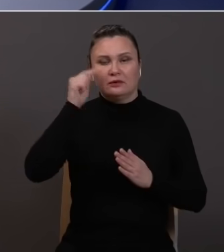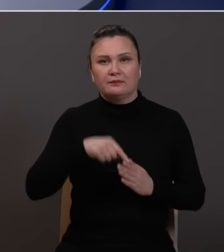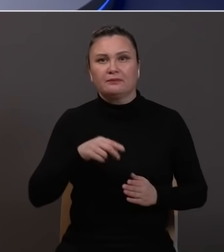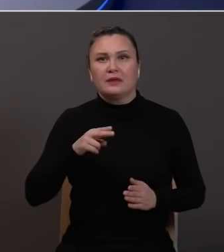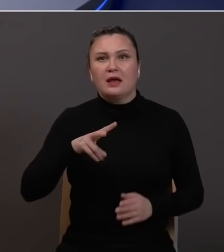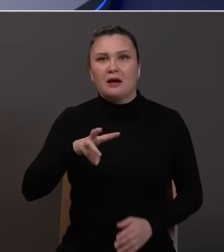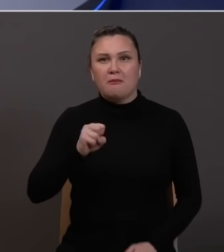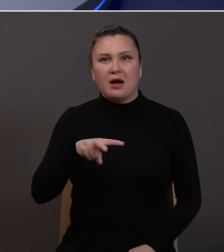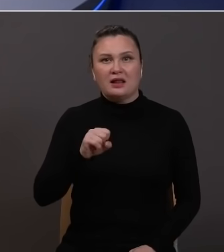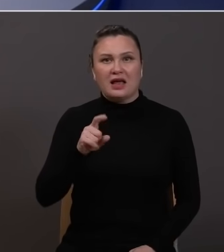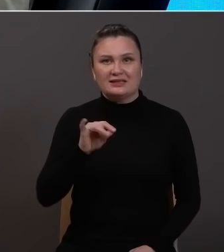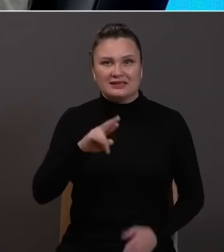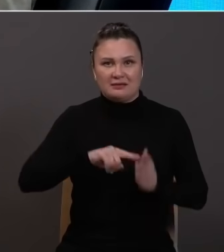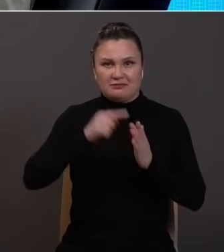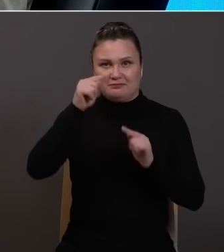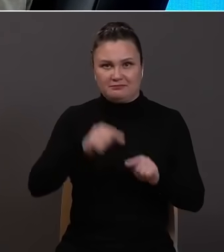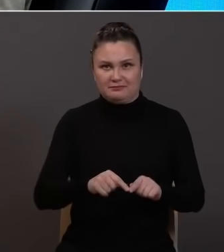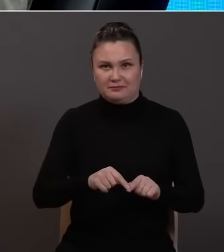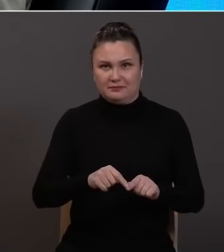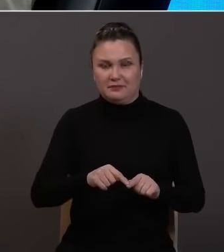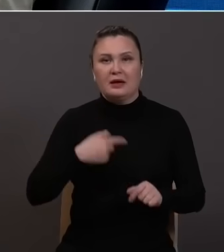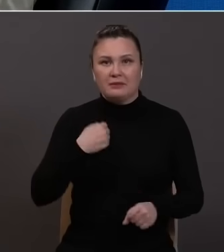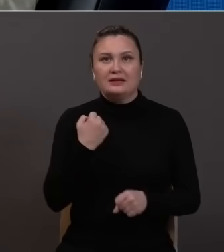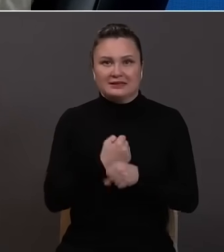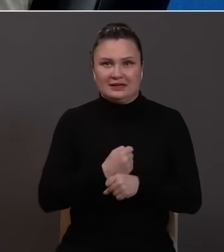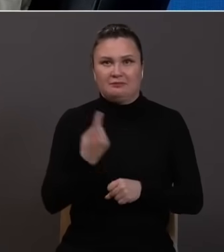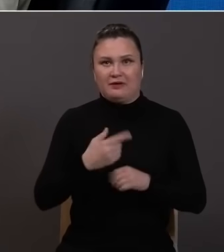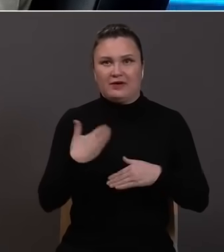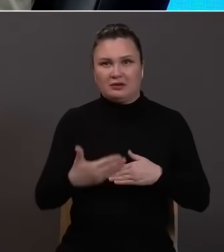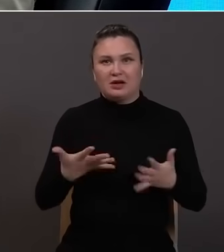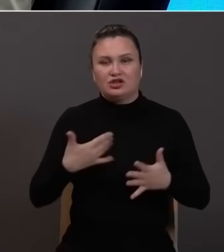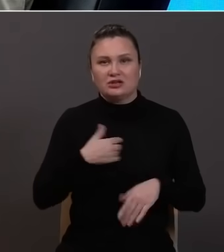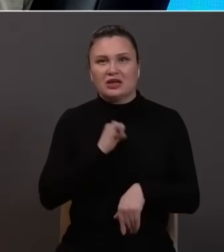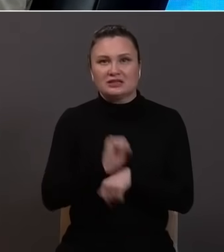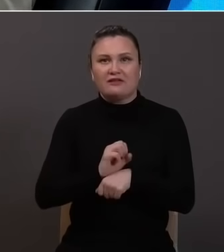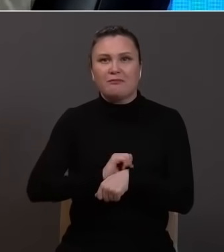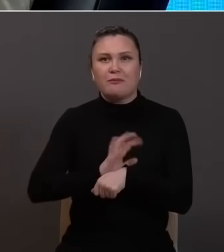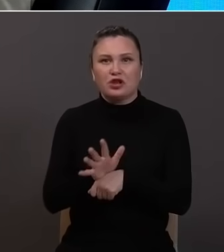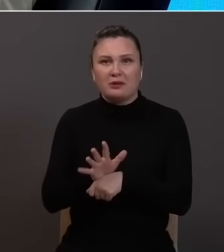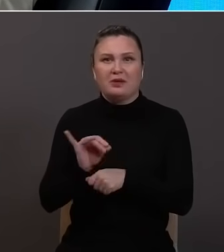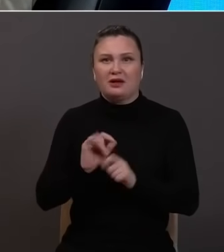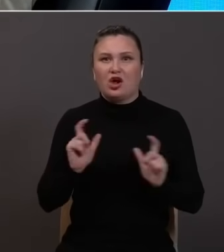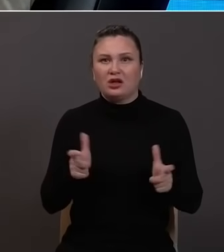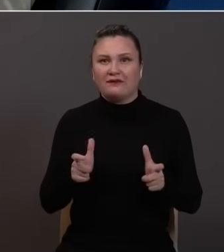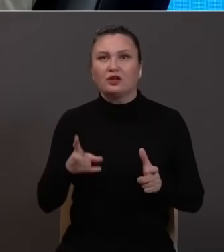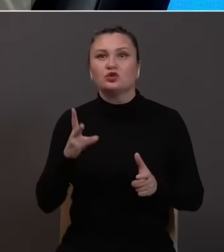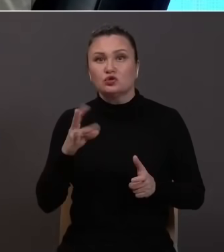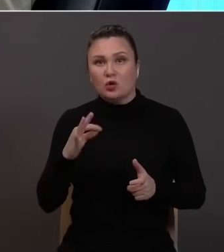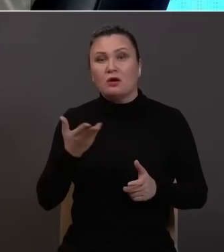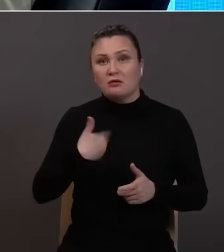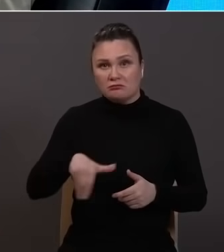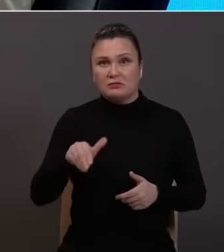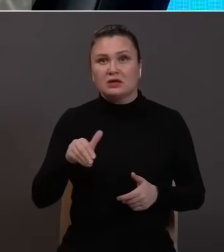Пяи в Малайзии. И надо сказать, что мы сделали первый этап. Нас, конечно, остановила пандемия и коронавирус, но, тем не менее,